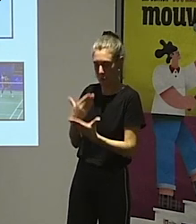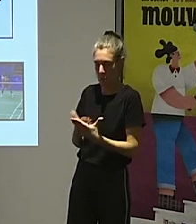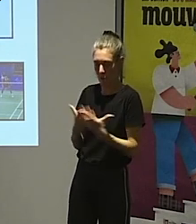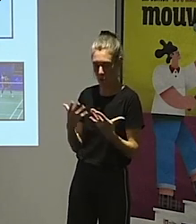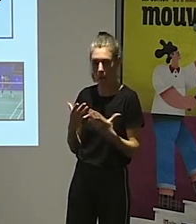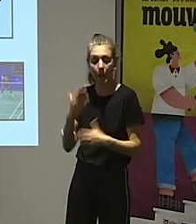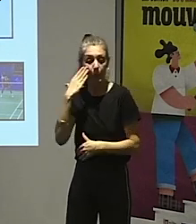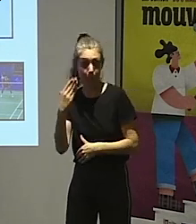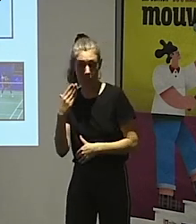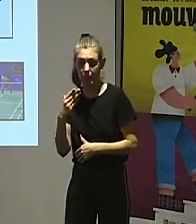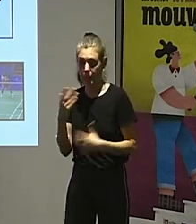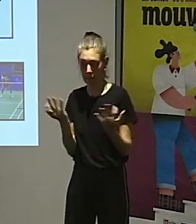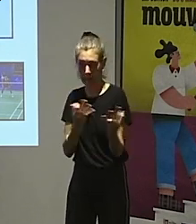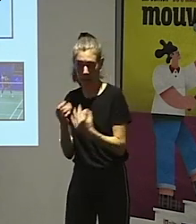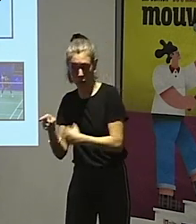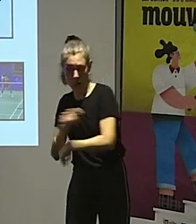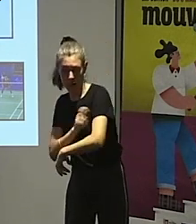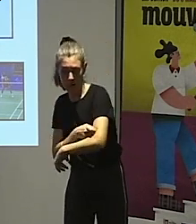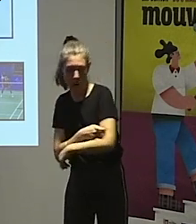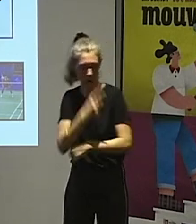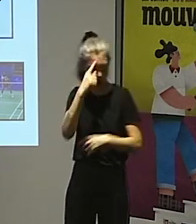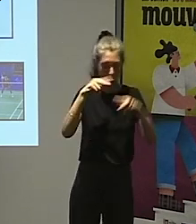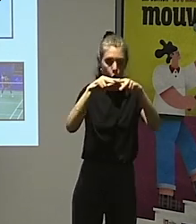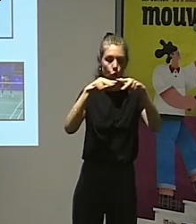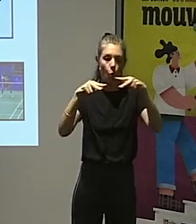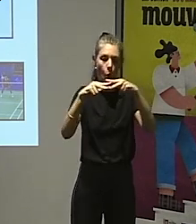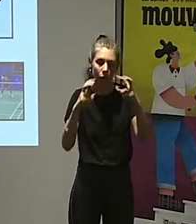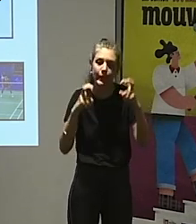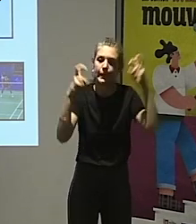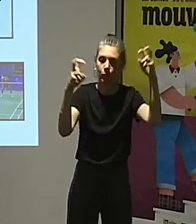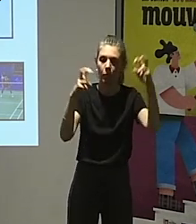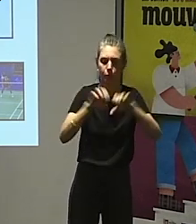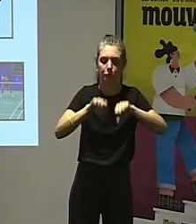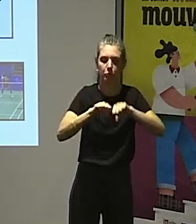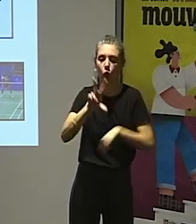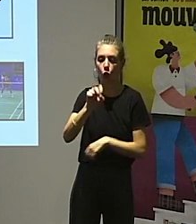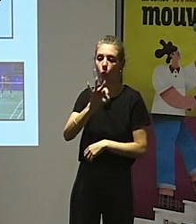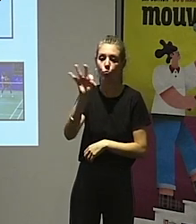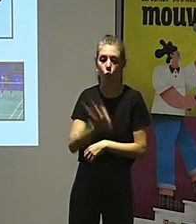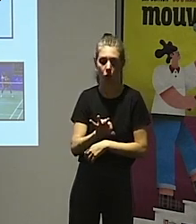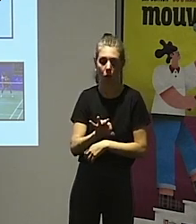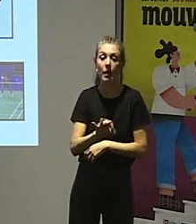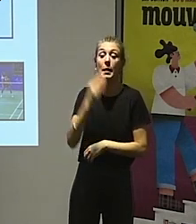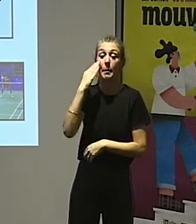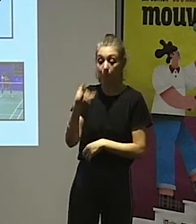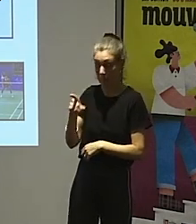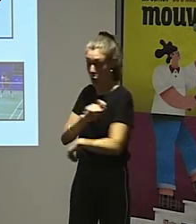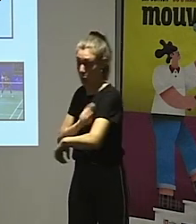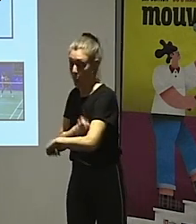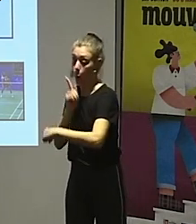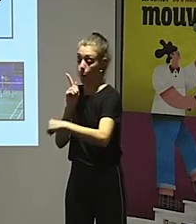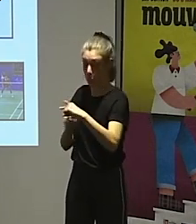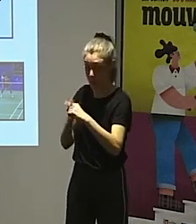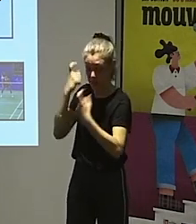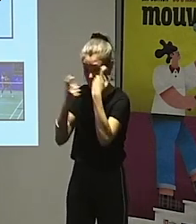créer 30% de nouveaux neurones supplémentaires quand on associe les deux en même temps. Cette simultanéité de l'activité physique et